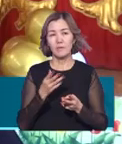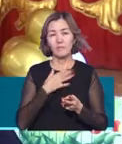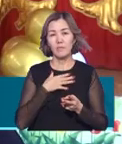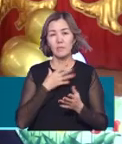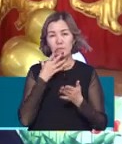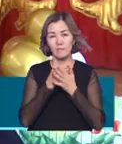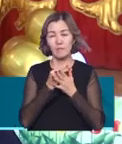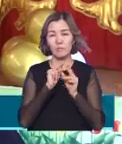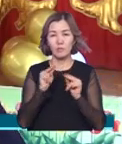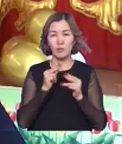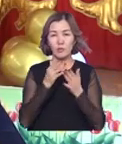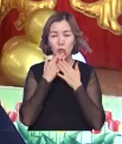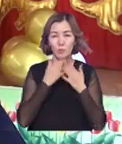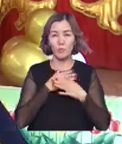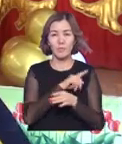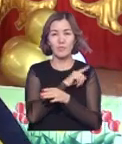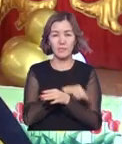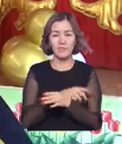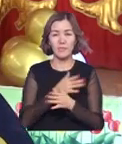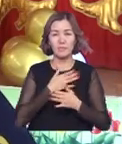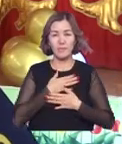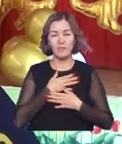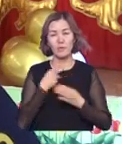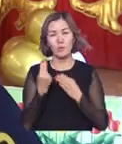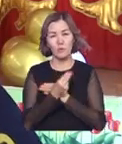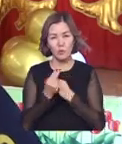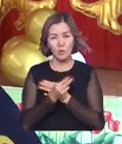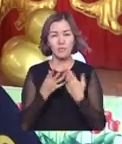болады. Бұл кісінің еңбегі маған бірталай